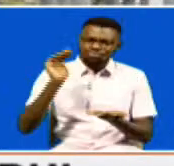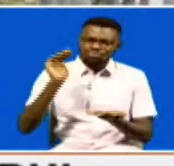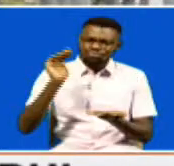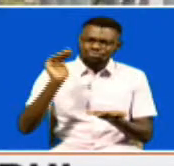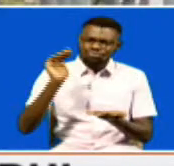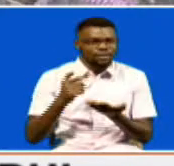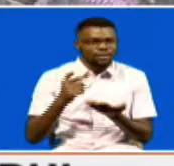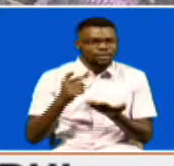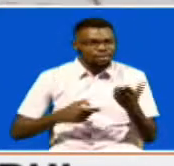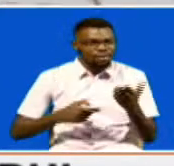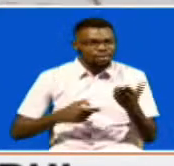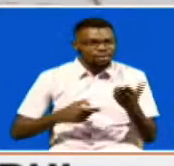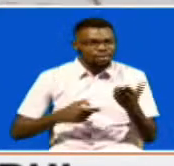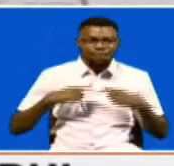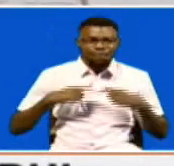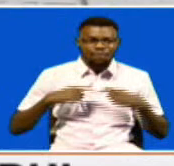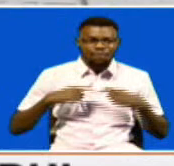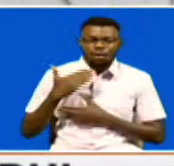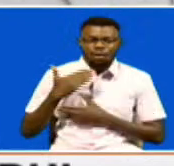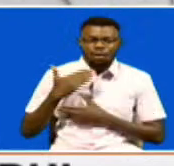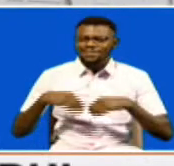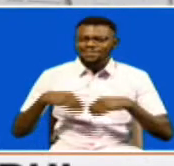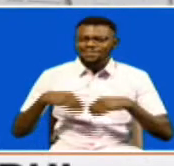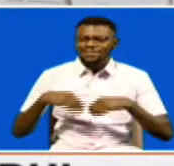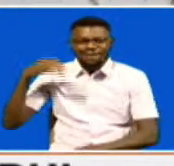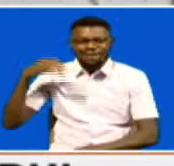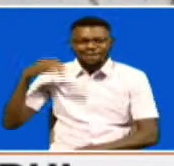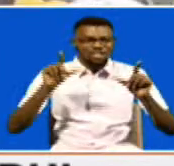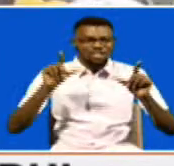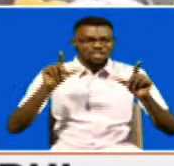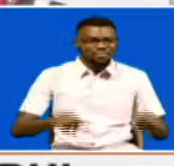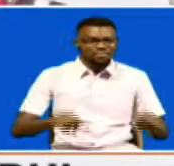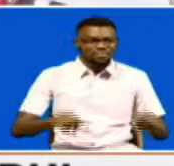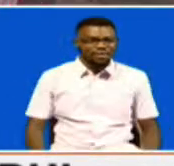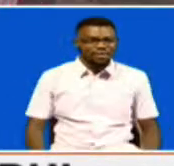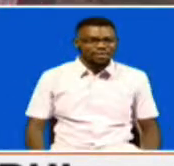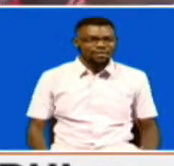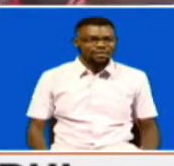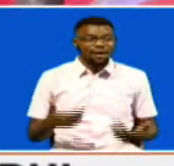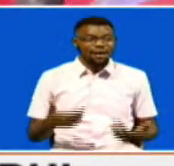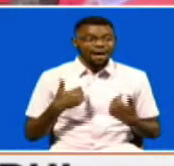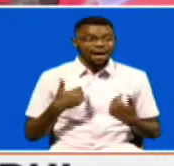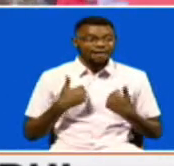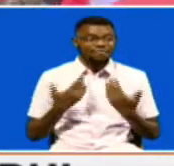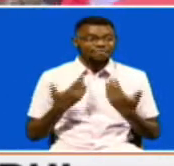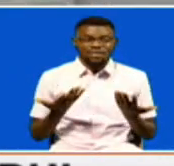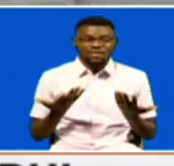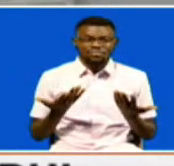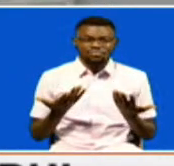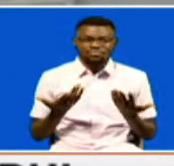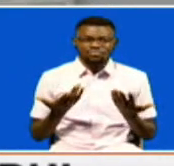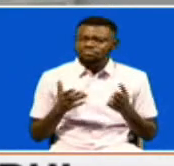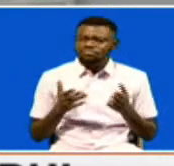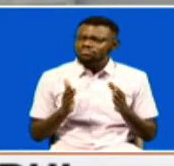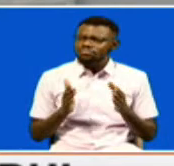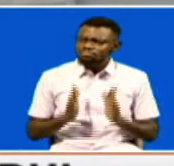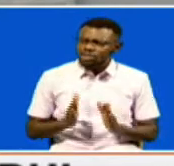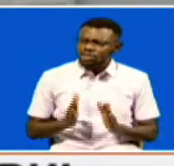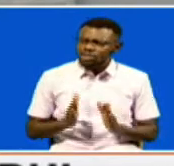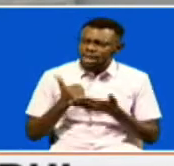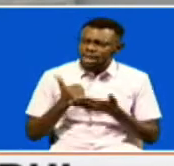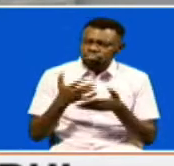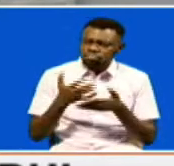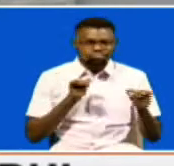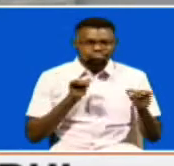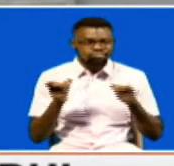kwa Kenya kwa kutoa kawi ya bei nafuu. Kampuni hiyo ya kuzalisha umeme kupitia kwa mmoja wa wakurugenzi wake ilitoa